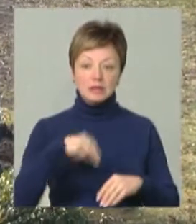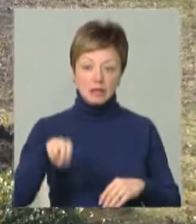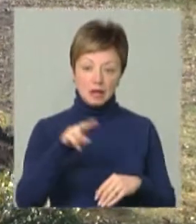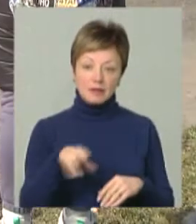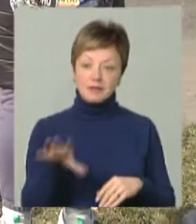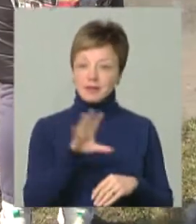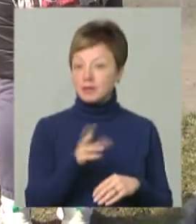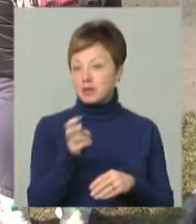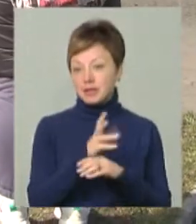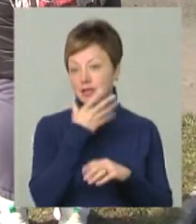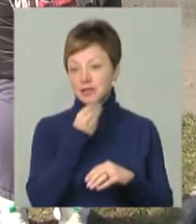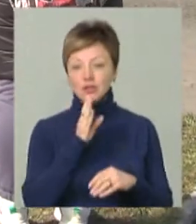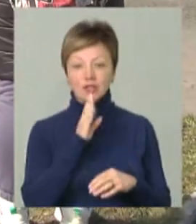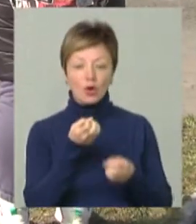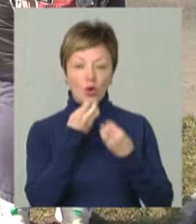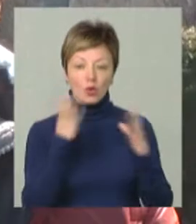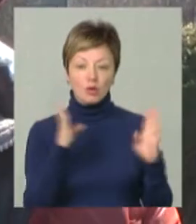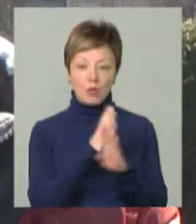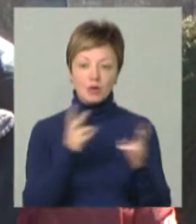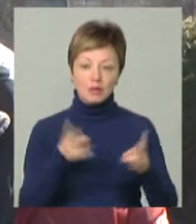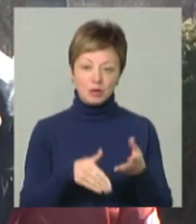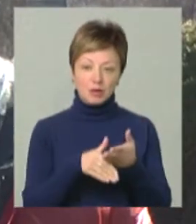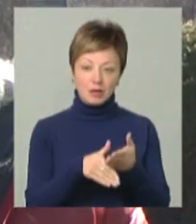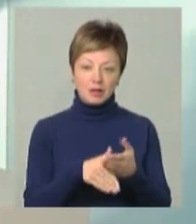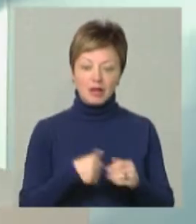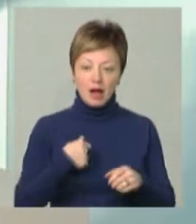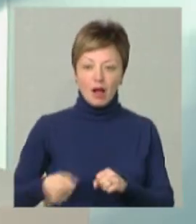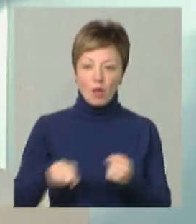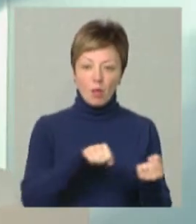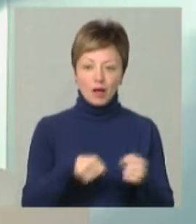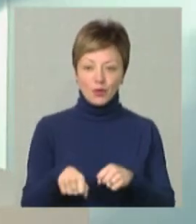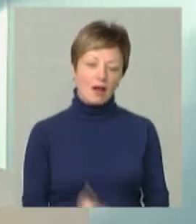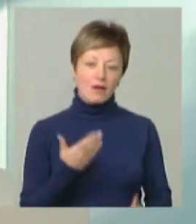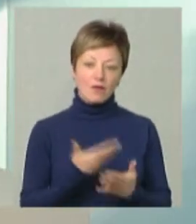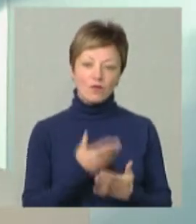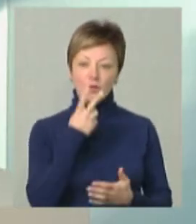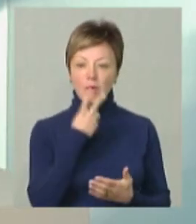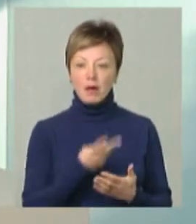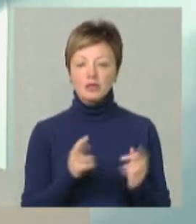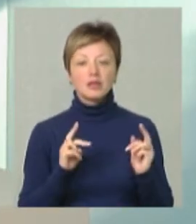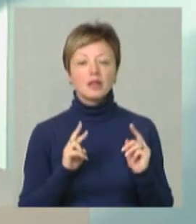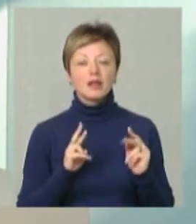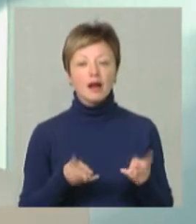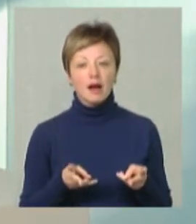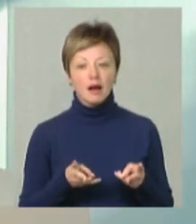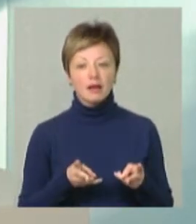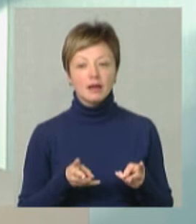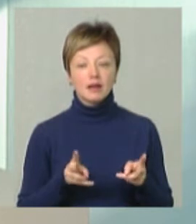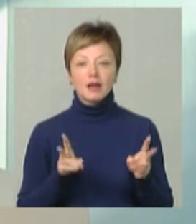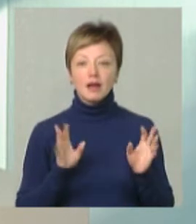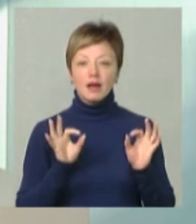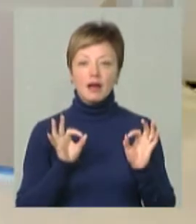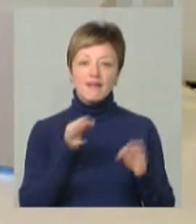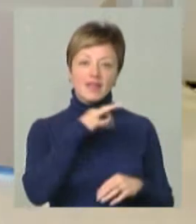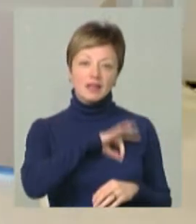красиві жінки, хороша погода і треба допомогти. Я кидаю лопатою. От ми побачили, як активно